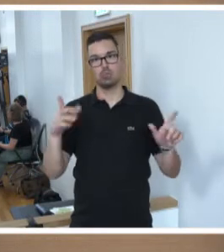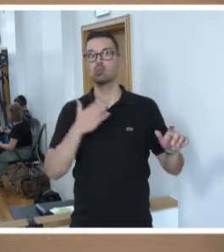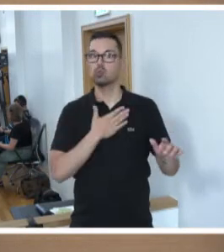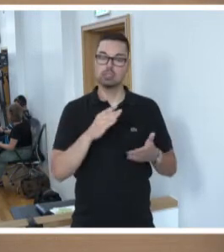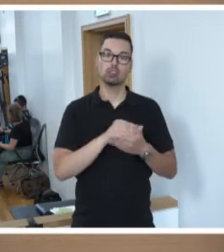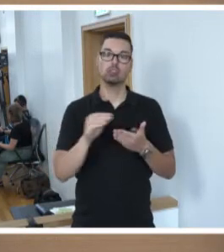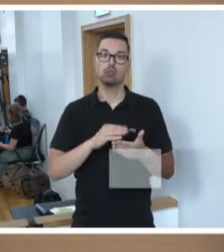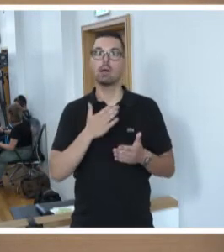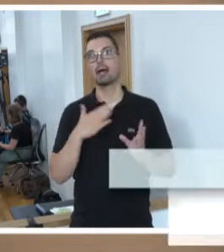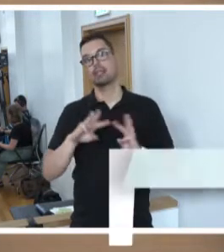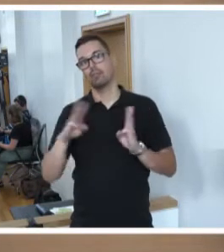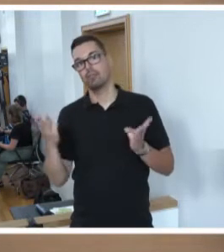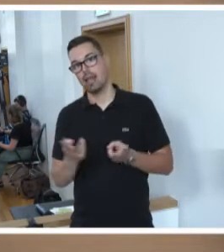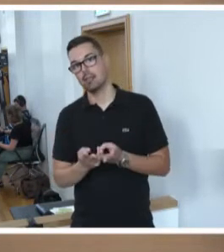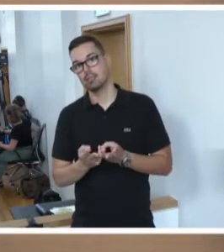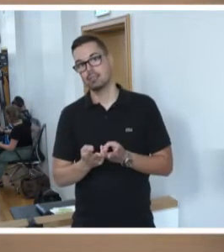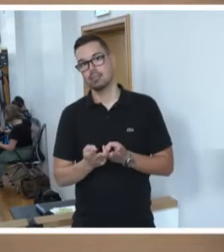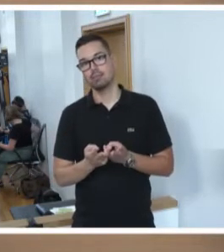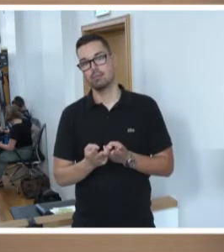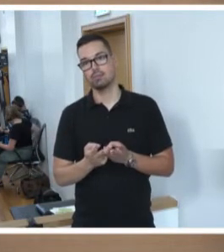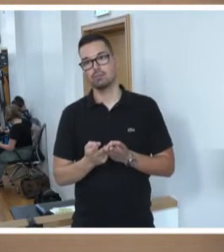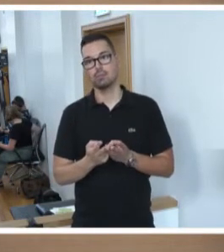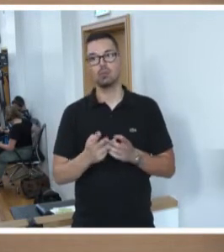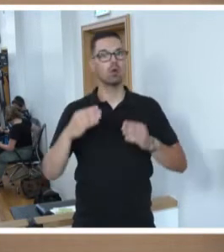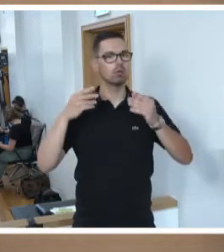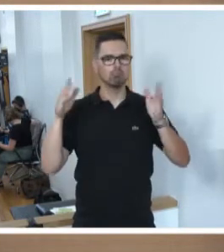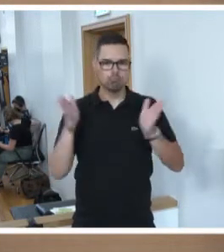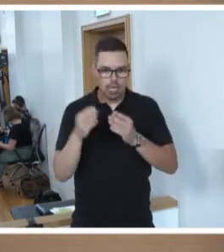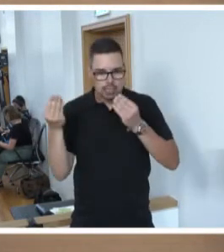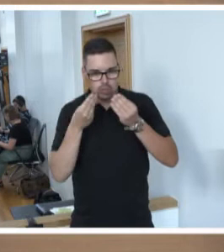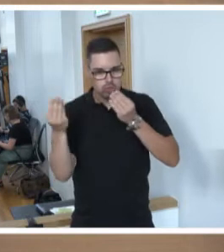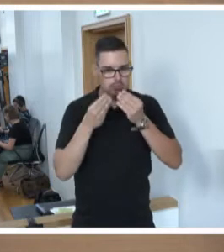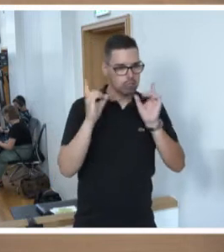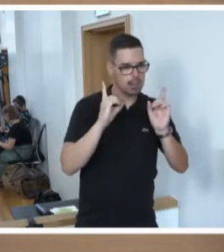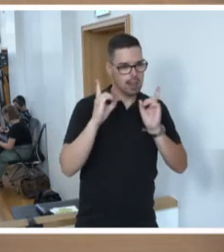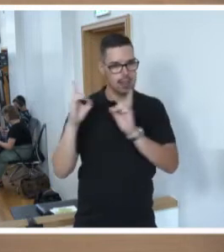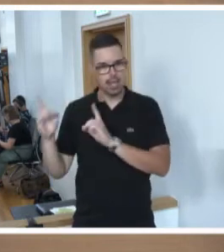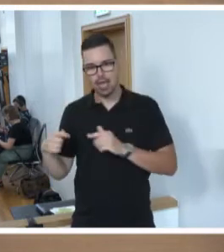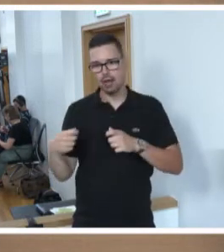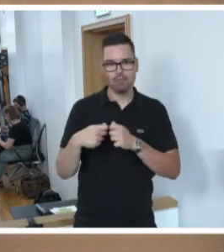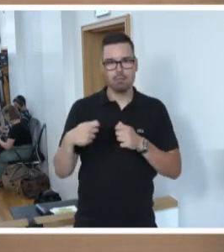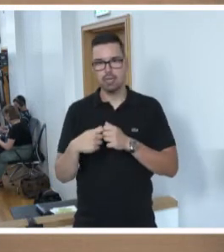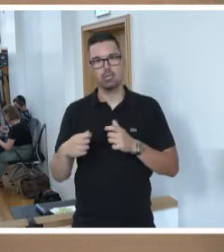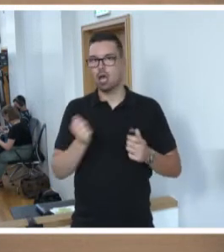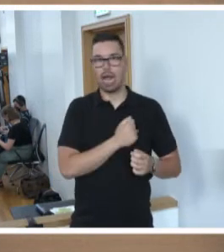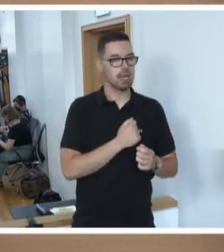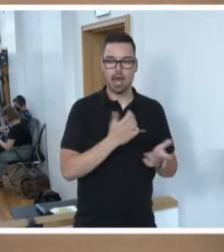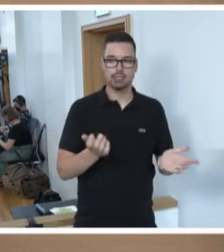Schule, meine Welt« noch in den vielen kleinen Gesprächen mit einzelnen Lehrkräften oder den Verbänden kam diese Sorge